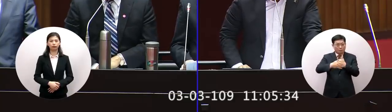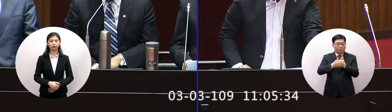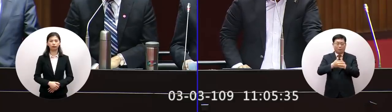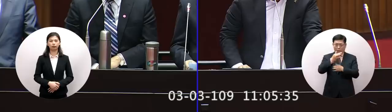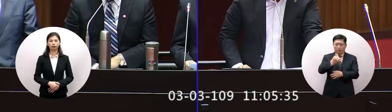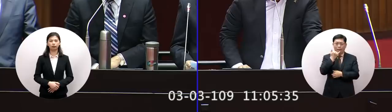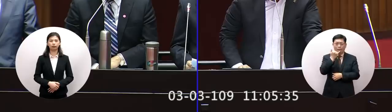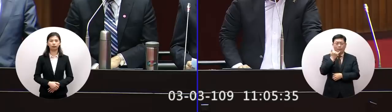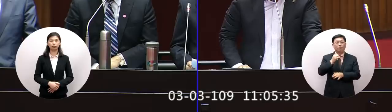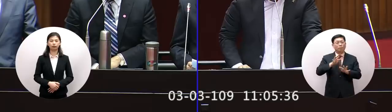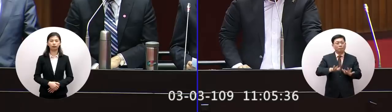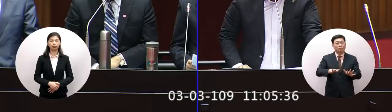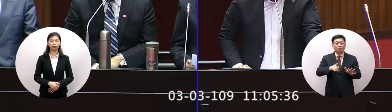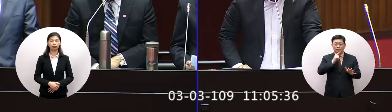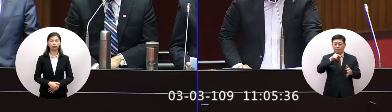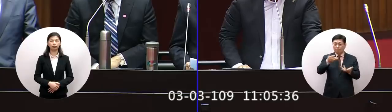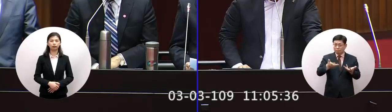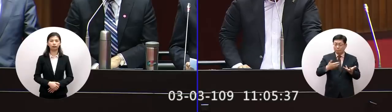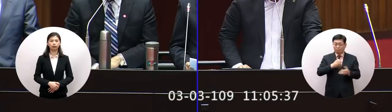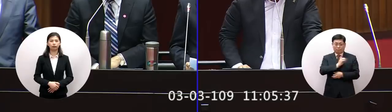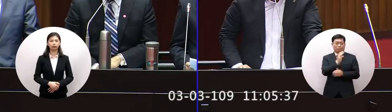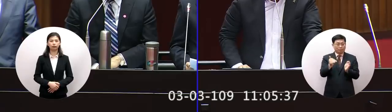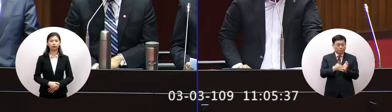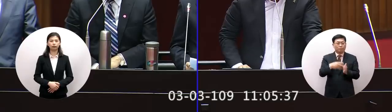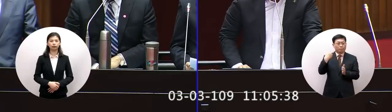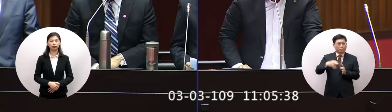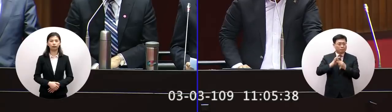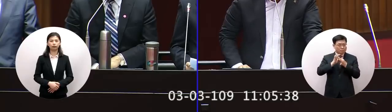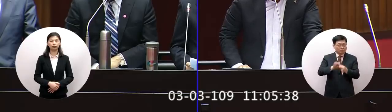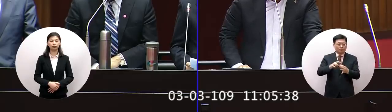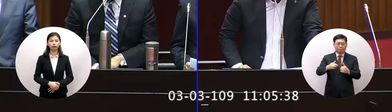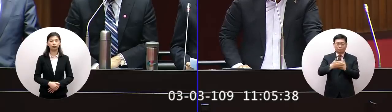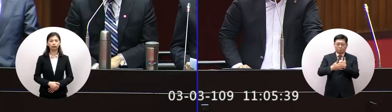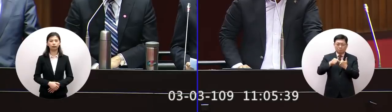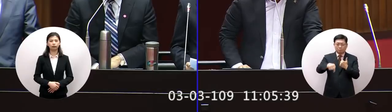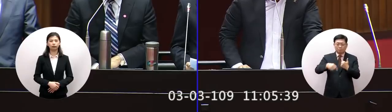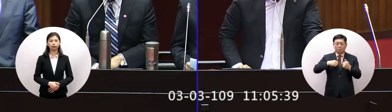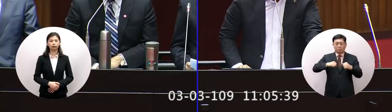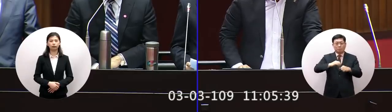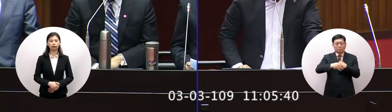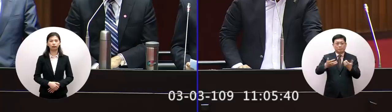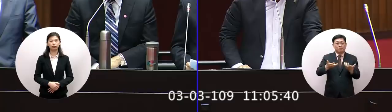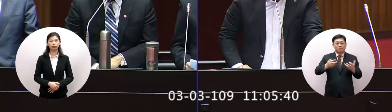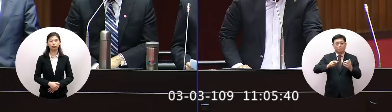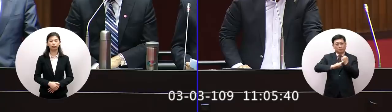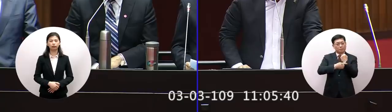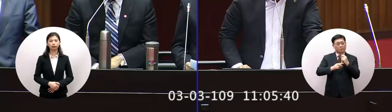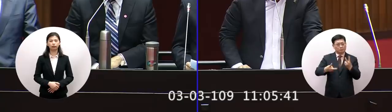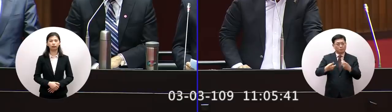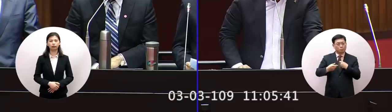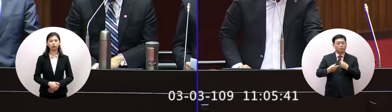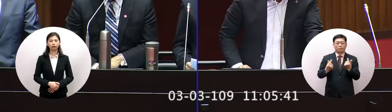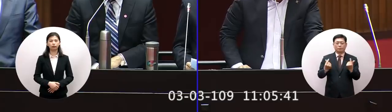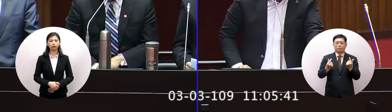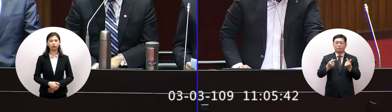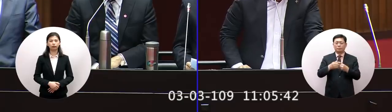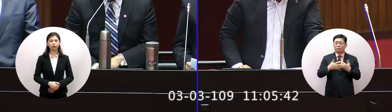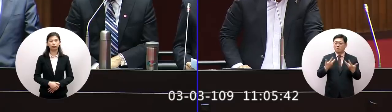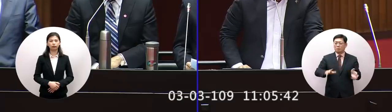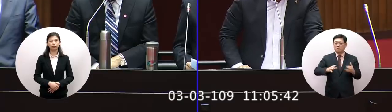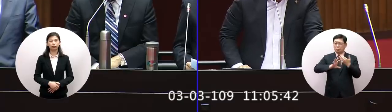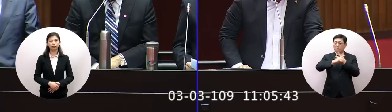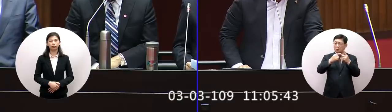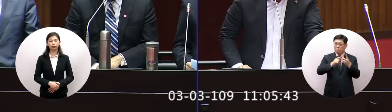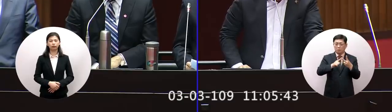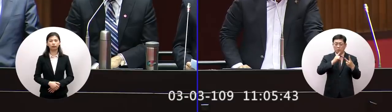敢当答应讲，这个事件过去了后，咱继续关心健保的修法的部分，因为除了吼，这个咱知影外籍的人